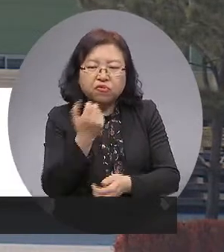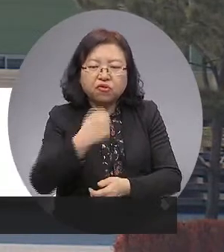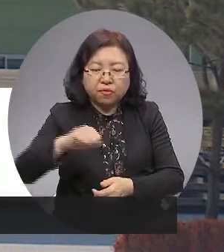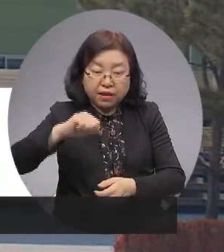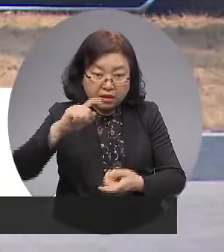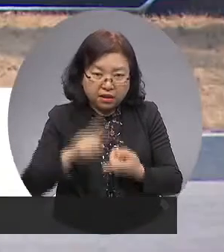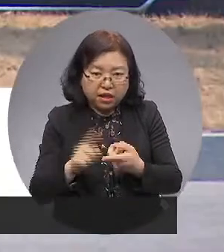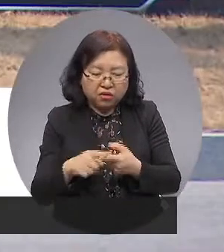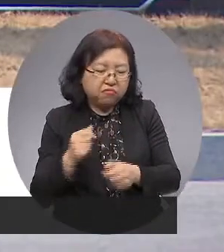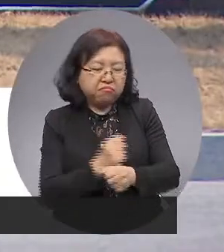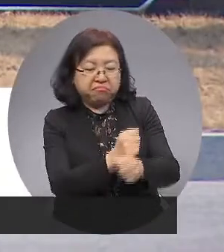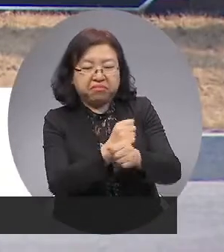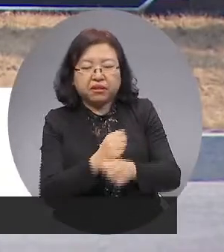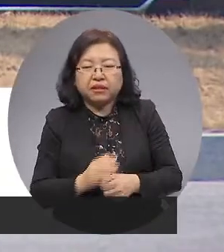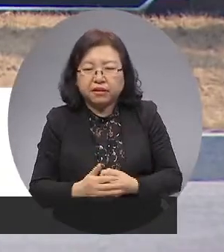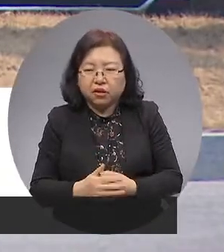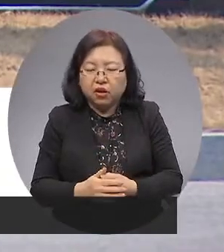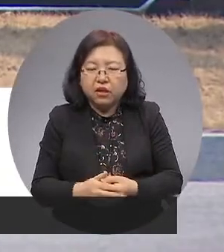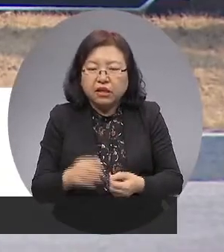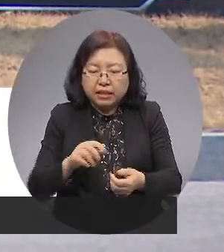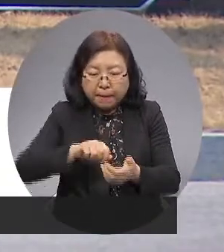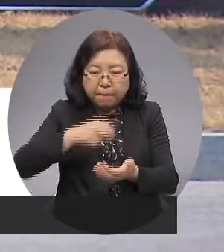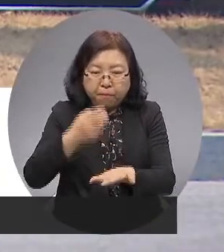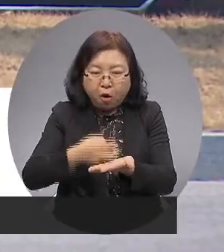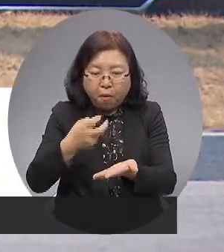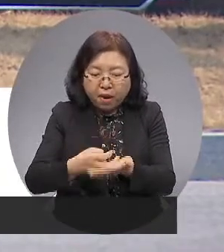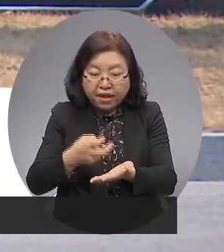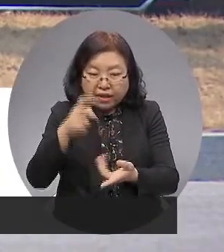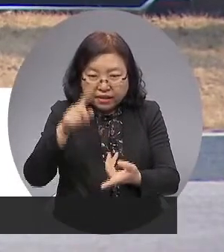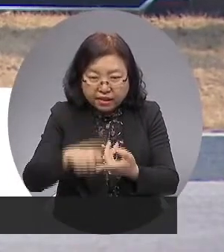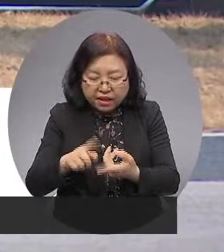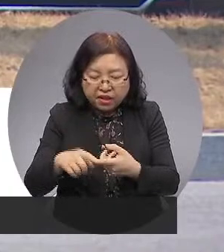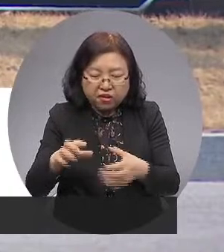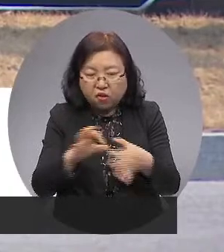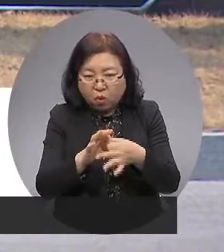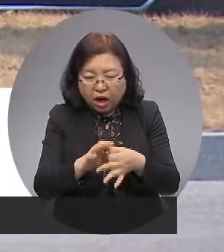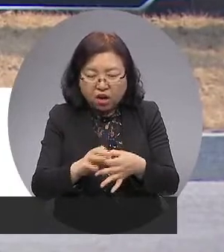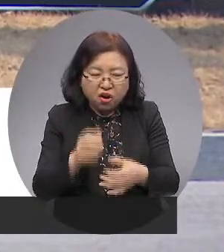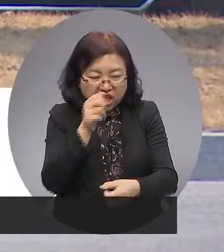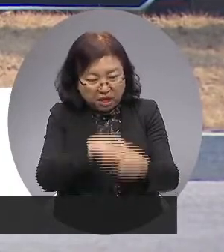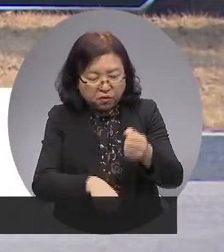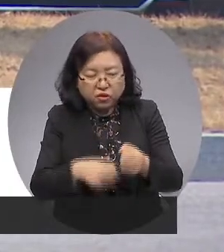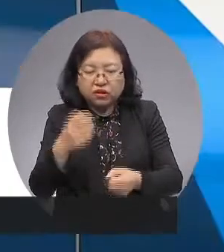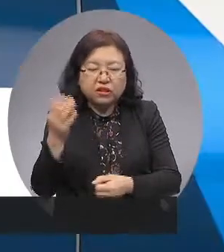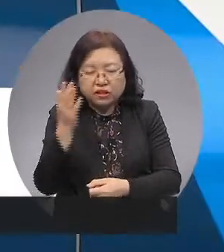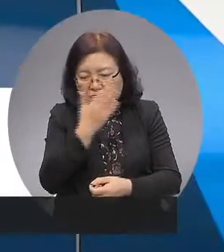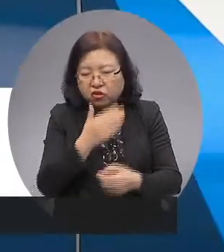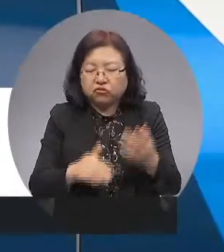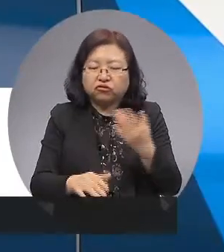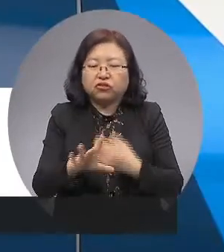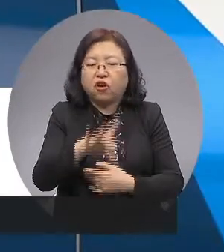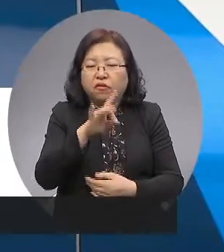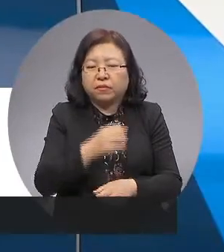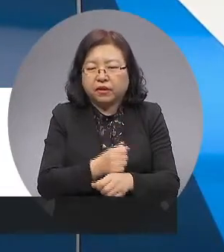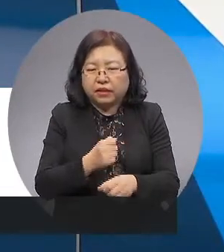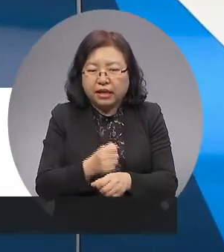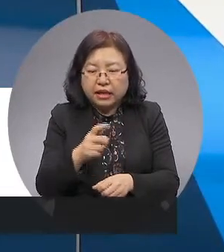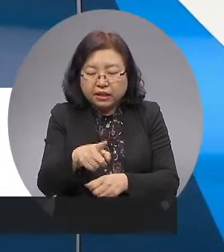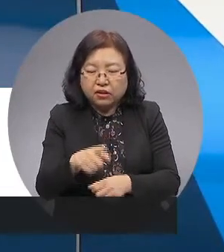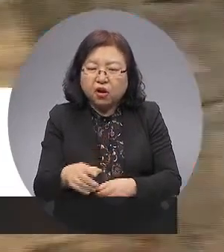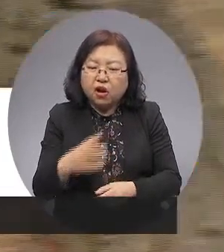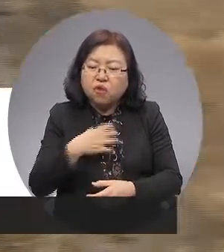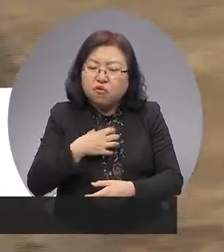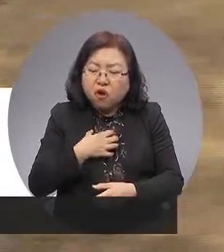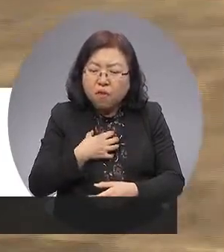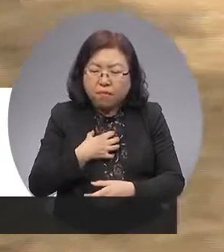혐의가 적용돼 원청 대표가 입건된 건 충북에서 처음입니다. 노동청은 일터의 위험 요소를